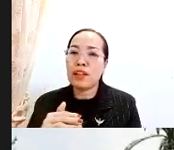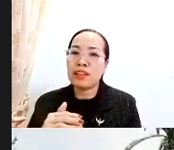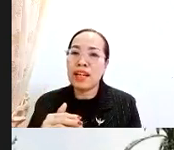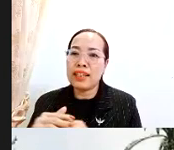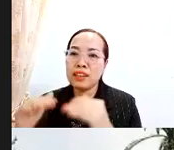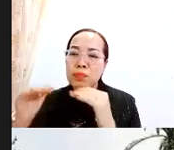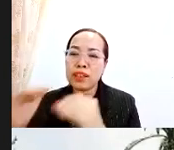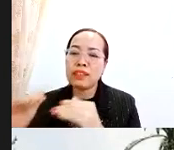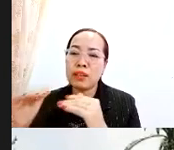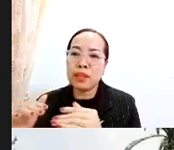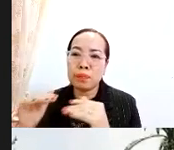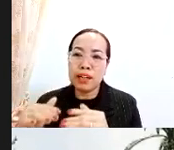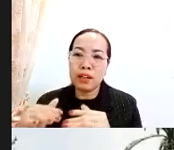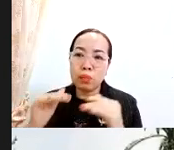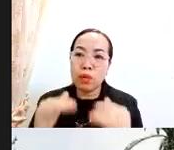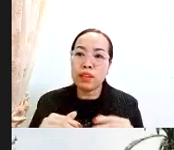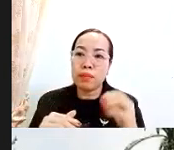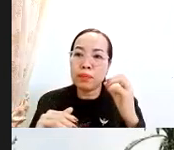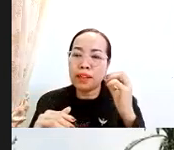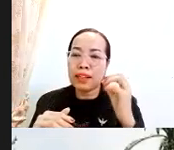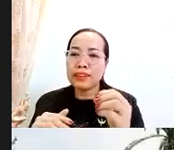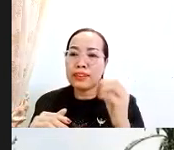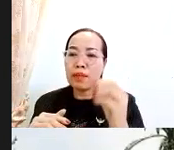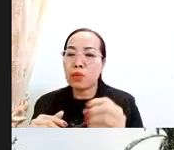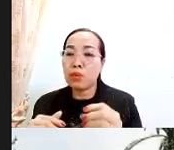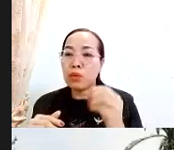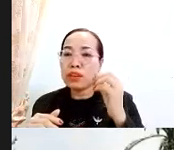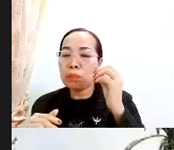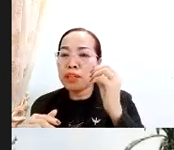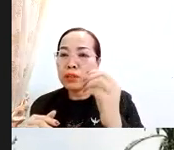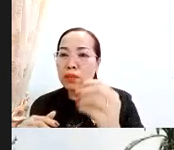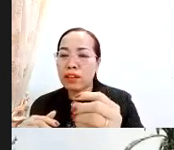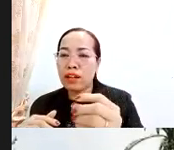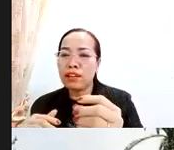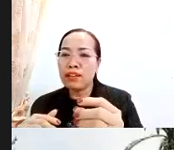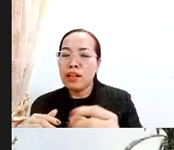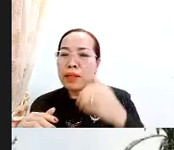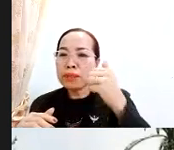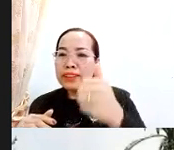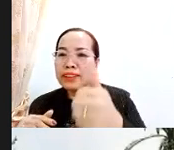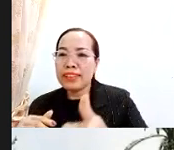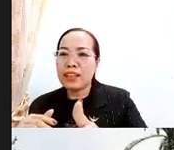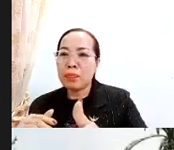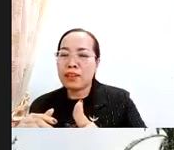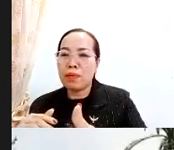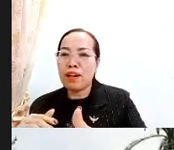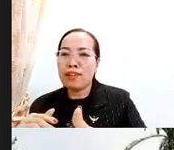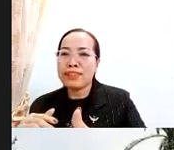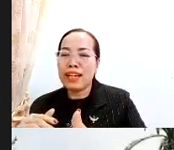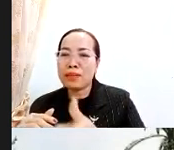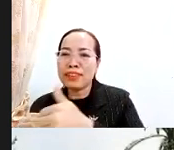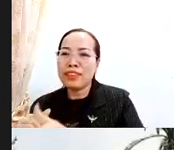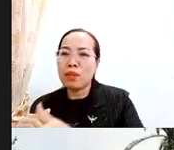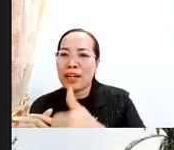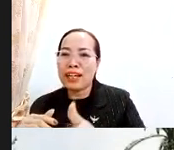phiếp smart trang nâng ai nhóm trai tại pra group mốc đầm bay bằng ca chữ đam tôn mũi cứ phiếp smart trang phiếp chưa chạy lâu của tập hóa